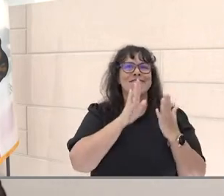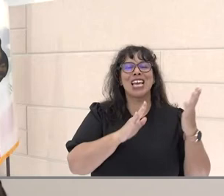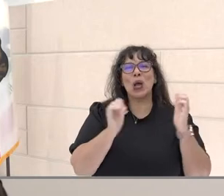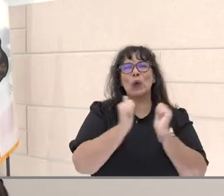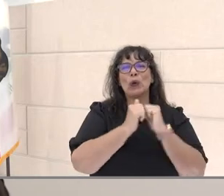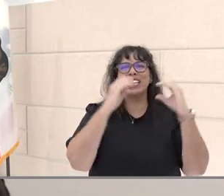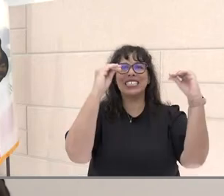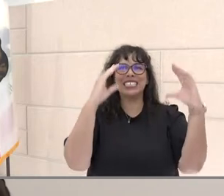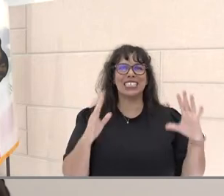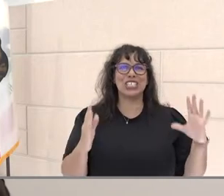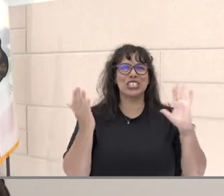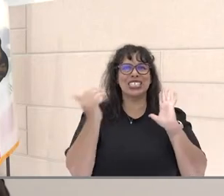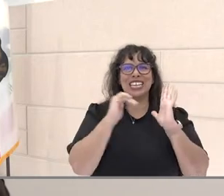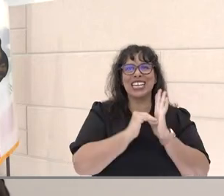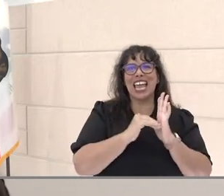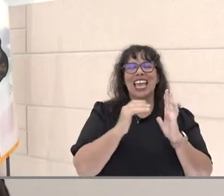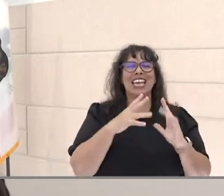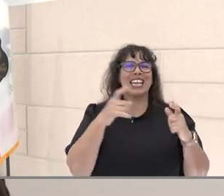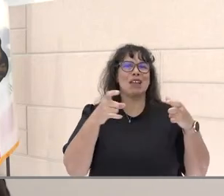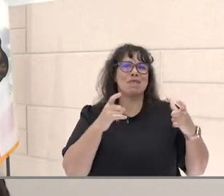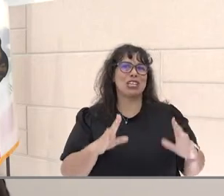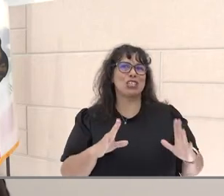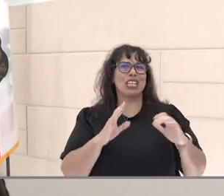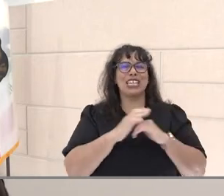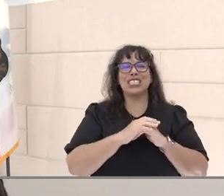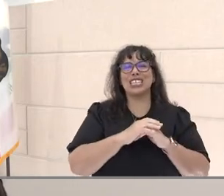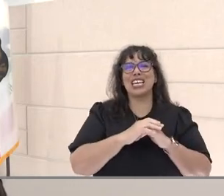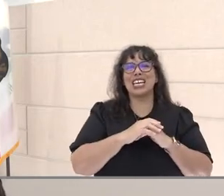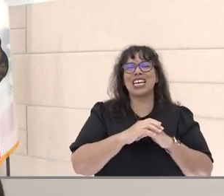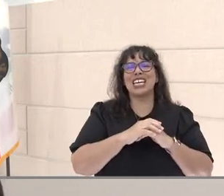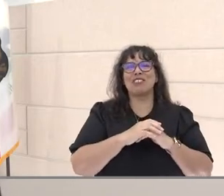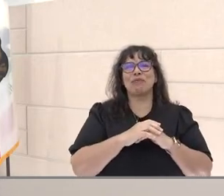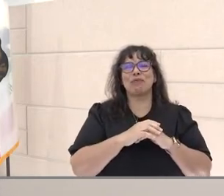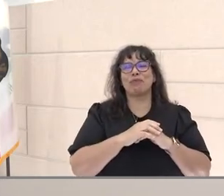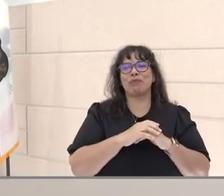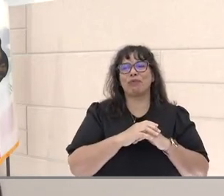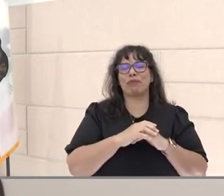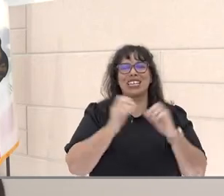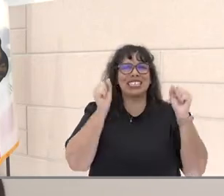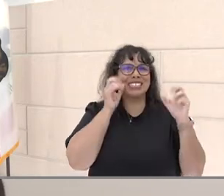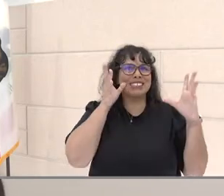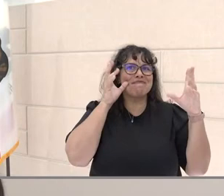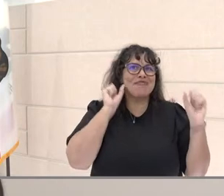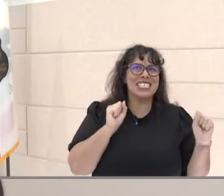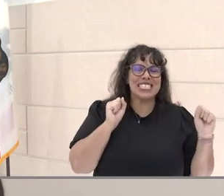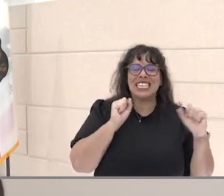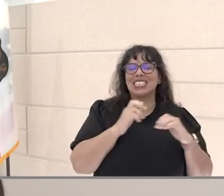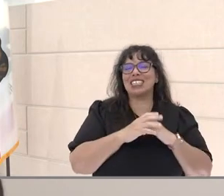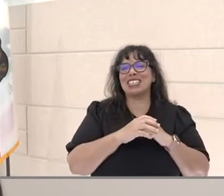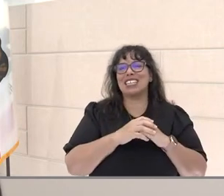นดาวมีอากาศจุกคณีพต้อนจีมวยครูบังเรียน